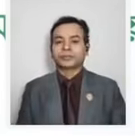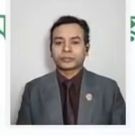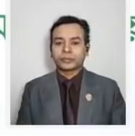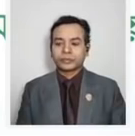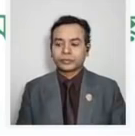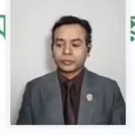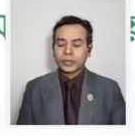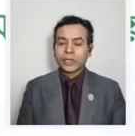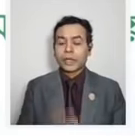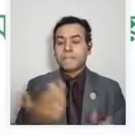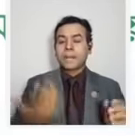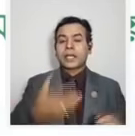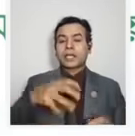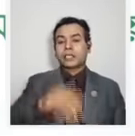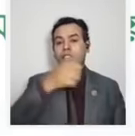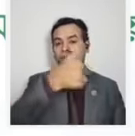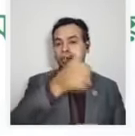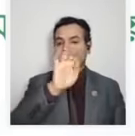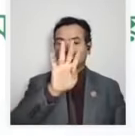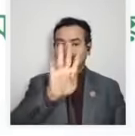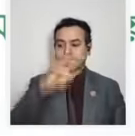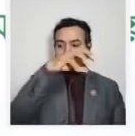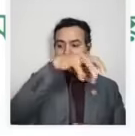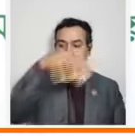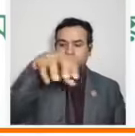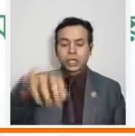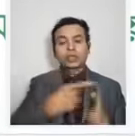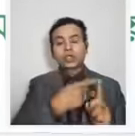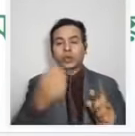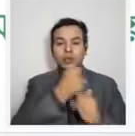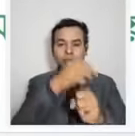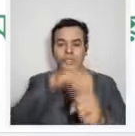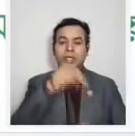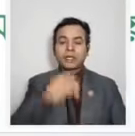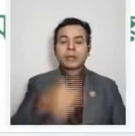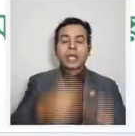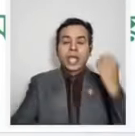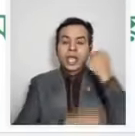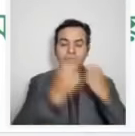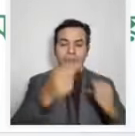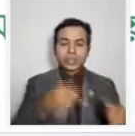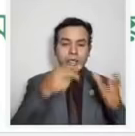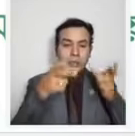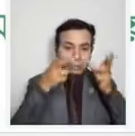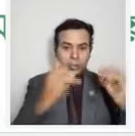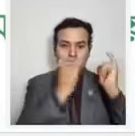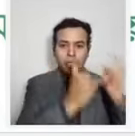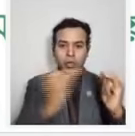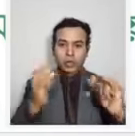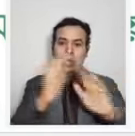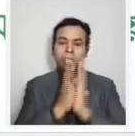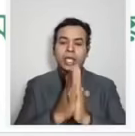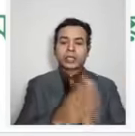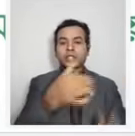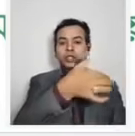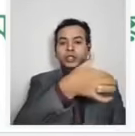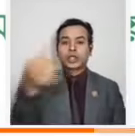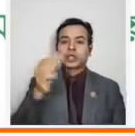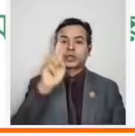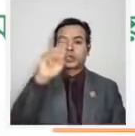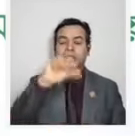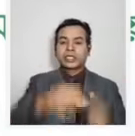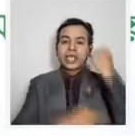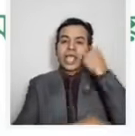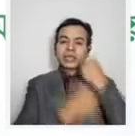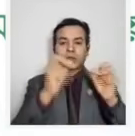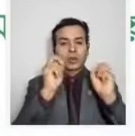57,569 জন প্রাতিষ্ঠানিক এবং বাড়িতে কোয়ারেন্টাইন সহ। সারা দেশে 64 জেলায় সকল উপজেলা এবং জেলা